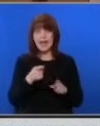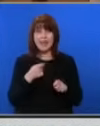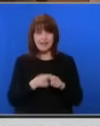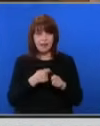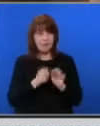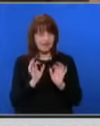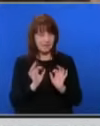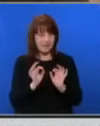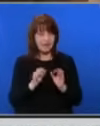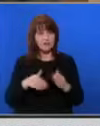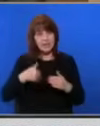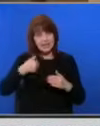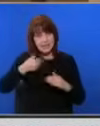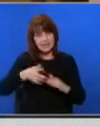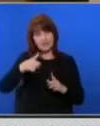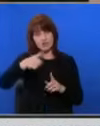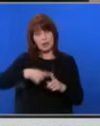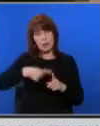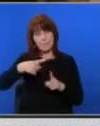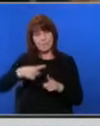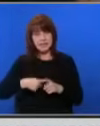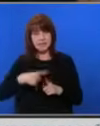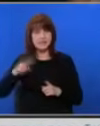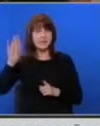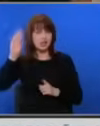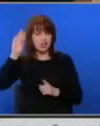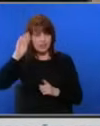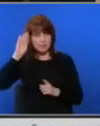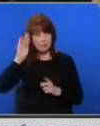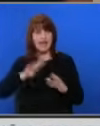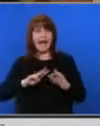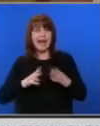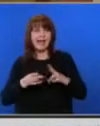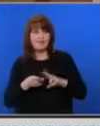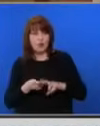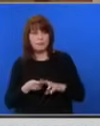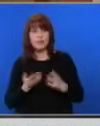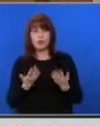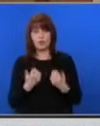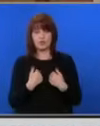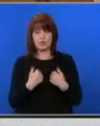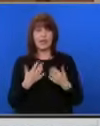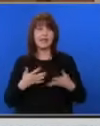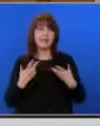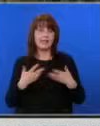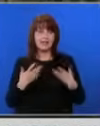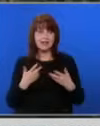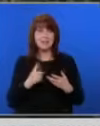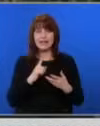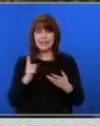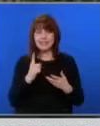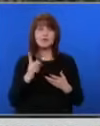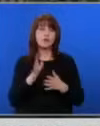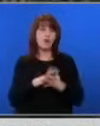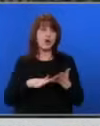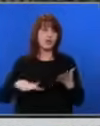че следващите месеци да бъдат изпълнени с реформите, които не ние искаме, а цялото българско общество.